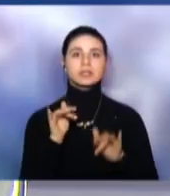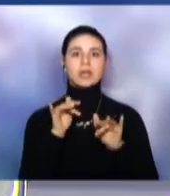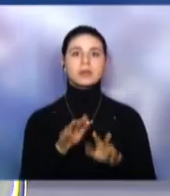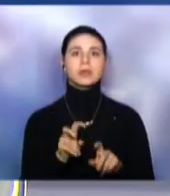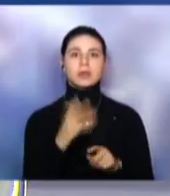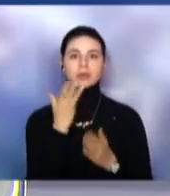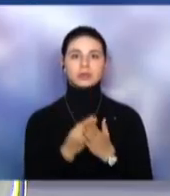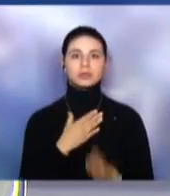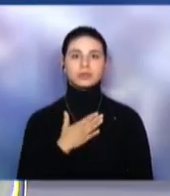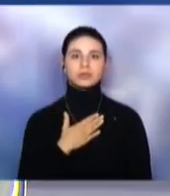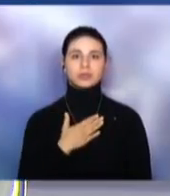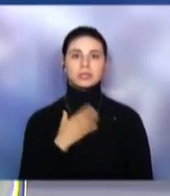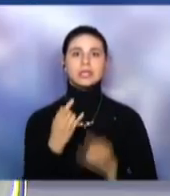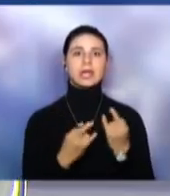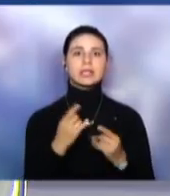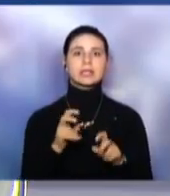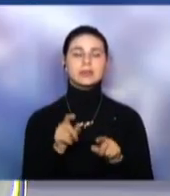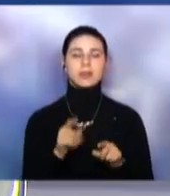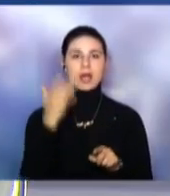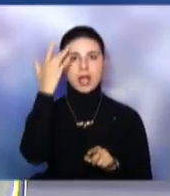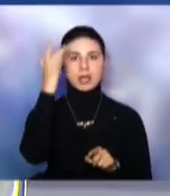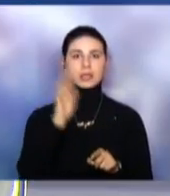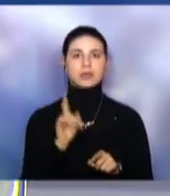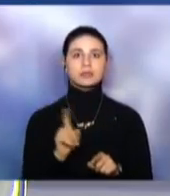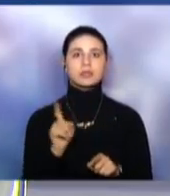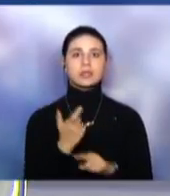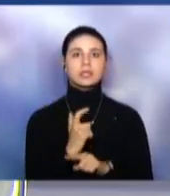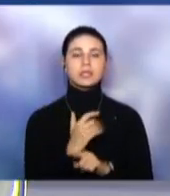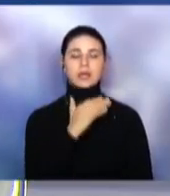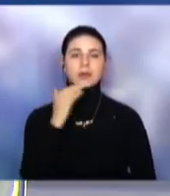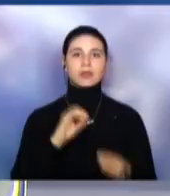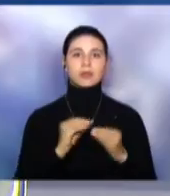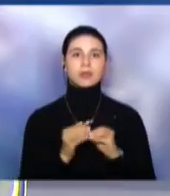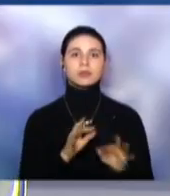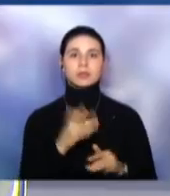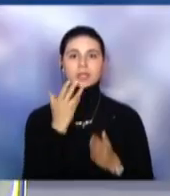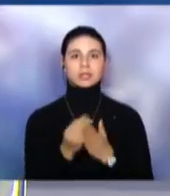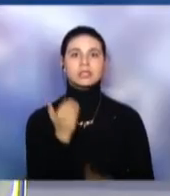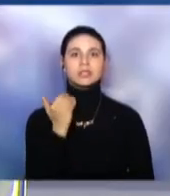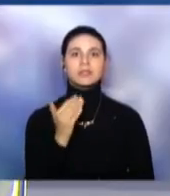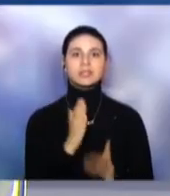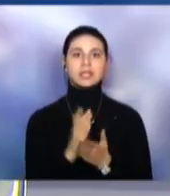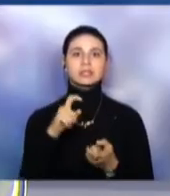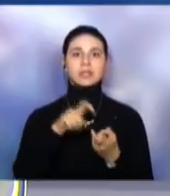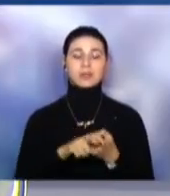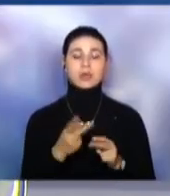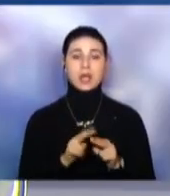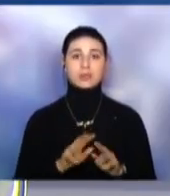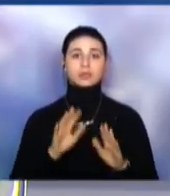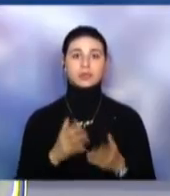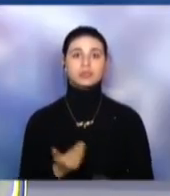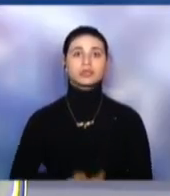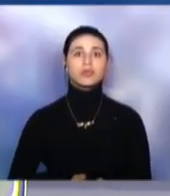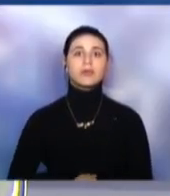გამომდინარე, ჩვენი გადასემის კონცეფციიდან გამომდინარე, არ დაგავიწყდეთ, რომ ძალიან ბევრი პრობლემის მოგვარება თქვენზეა დამოკიდებული და ამ შემთხვევაში ცხოვრების